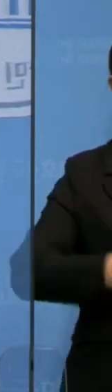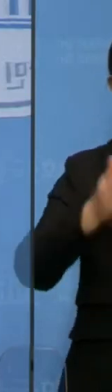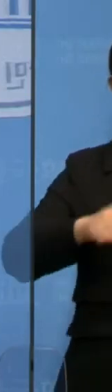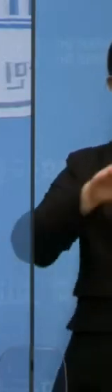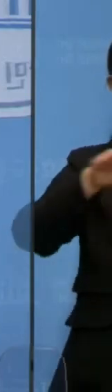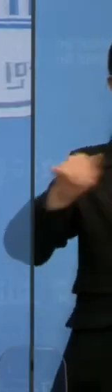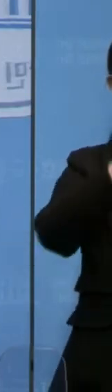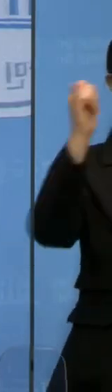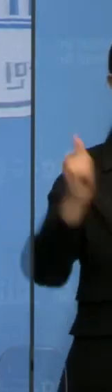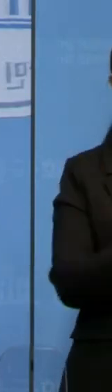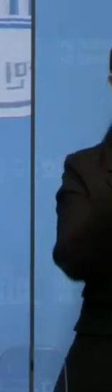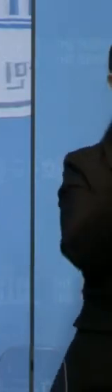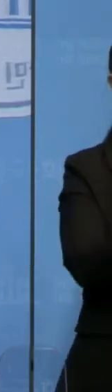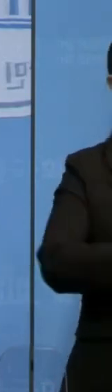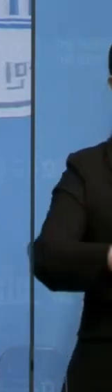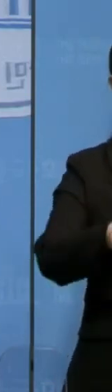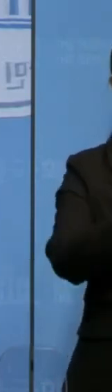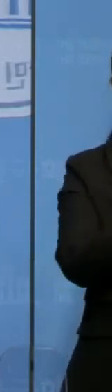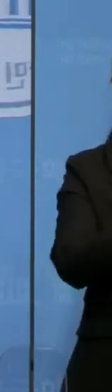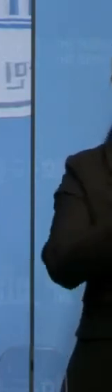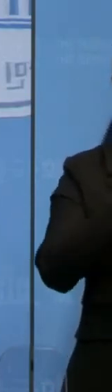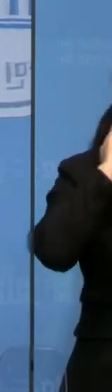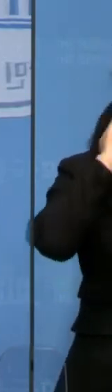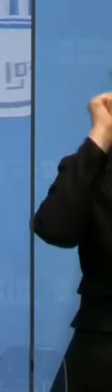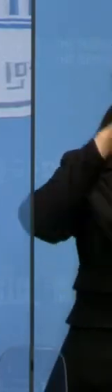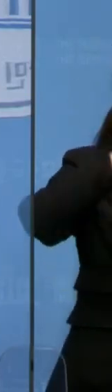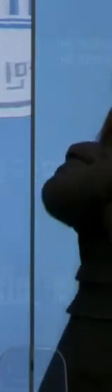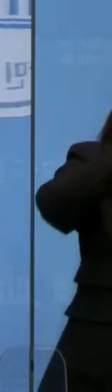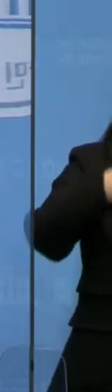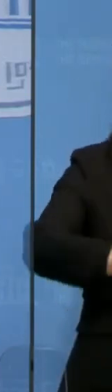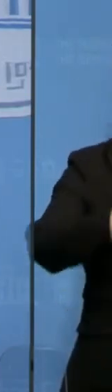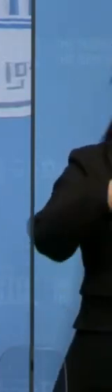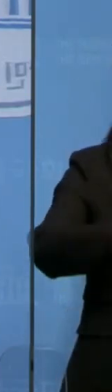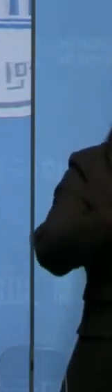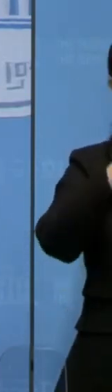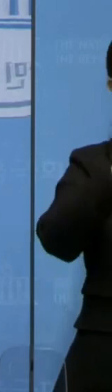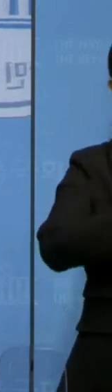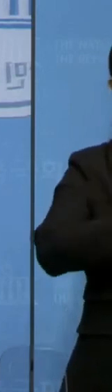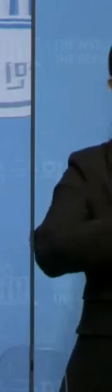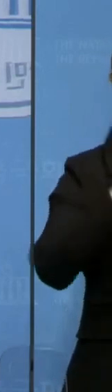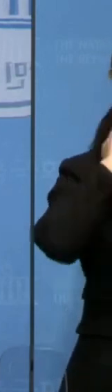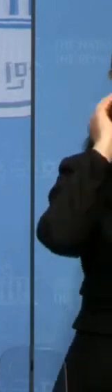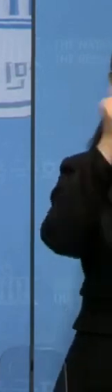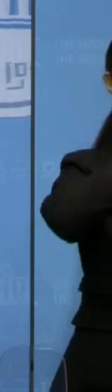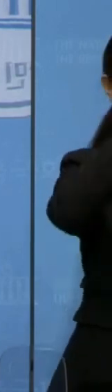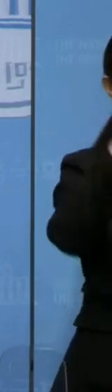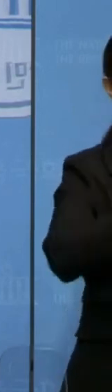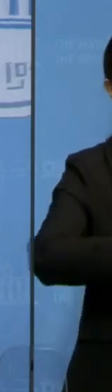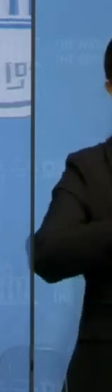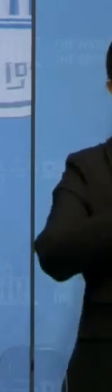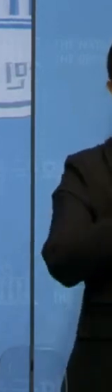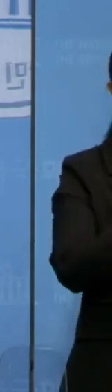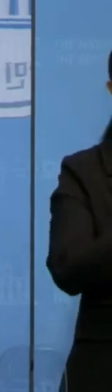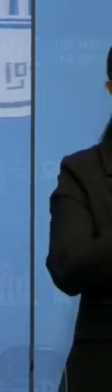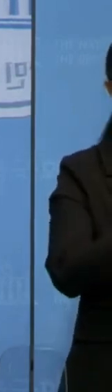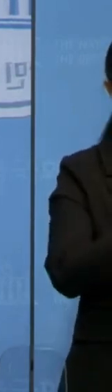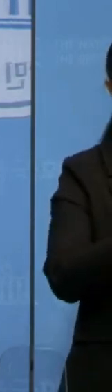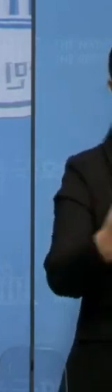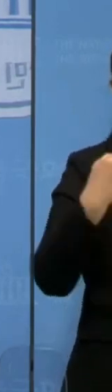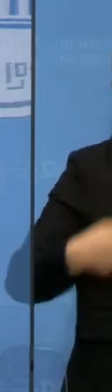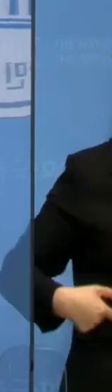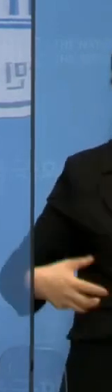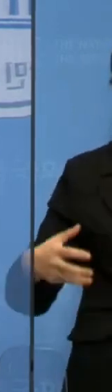준비하는 경선 대선 승리를 위해 당이 판결하는 정선희 되어야